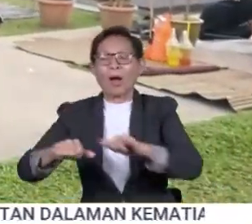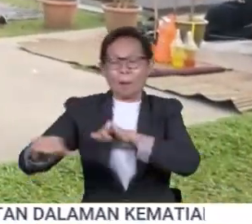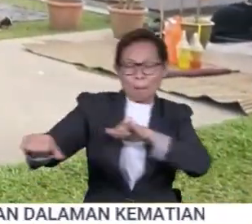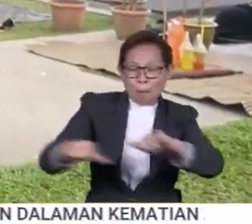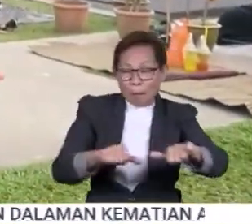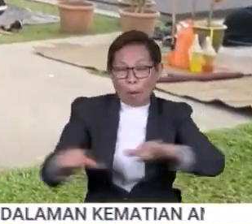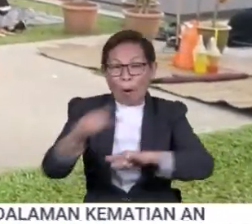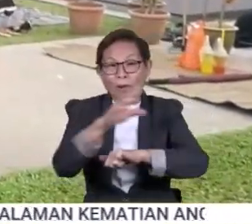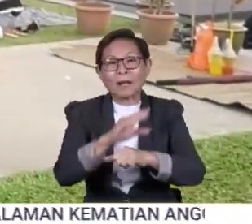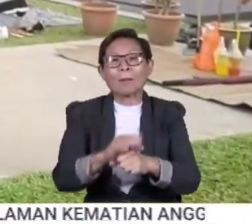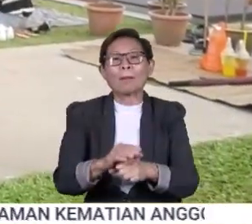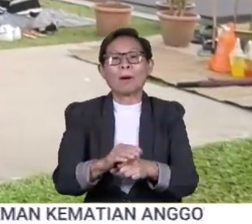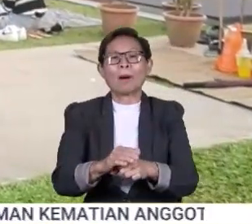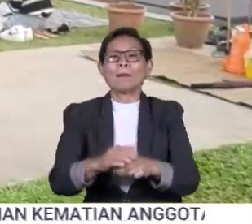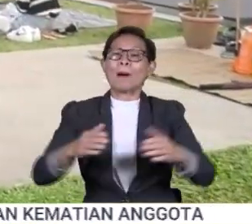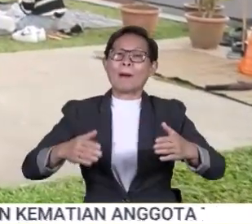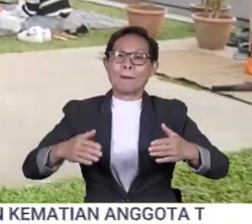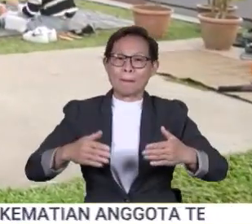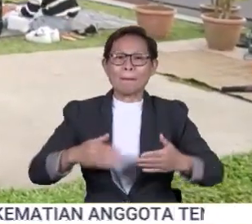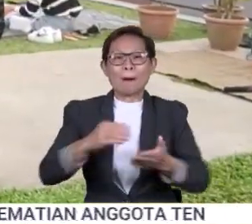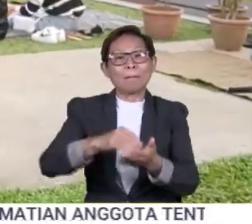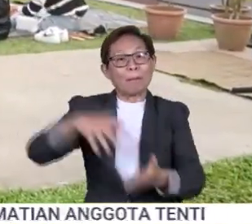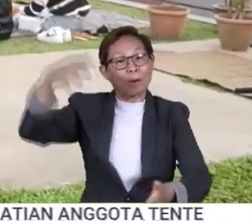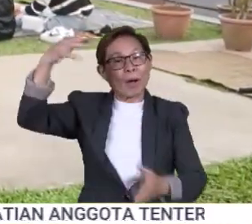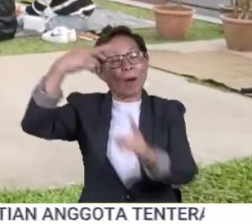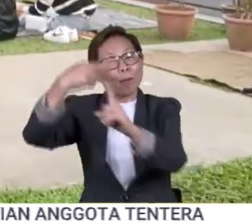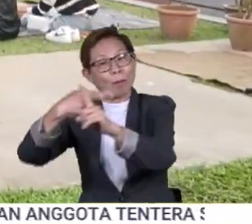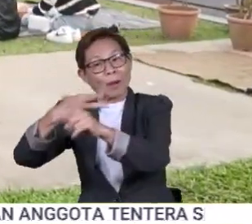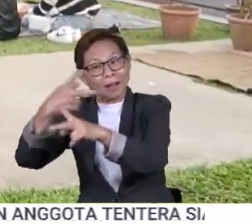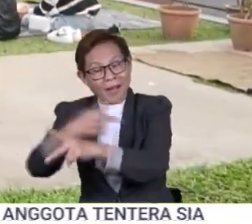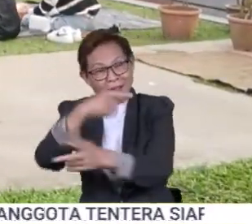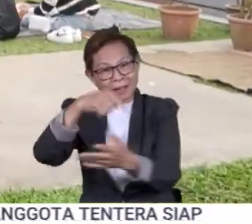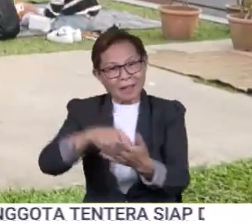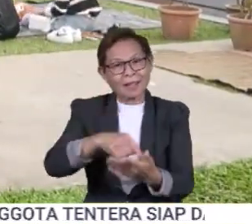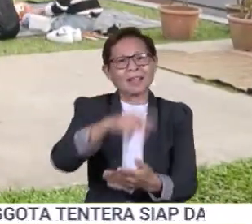dan serta memakmurkan bulan Ramadan kali ini. Nuhaila Razali, RTM.